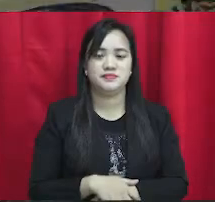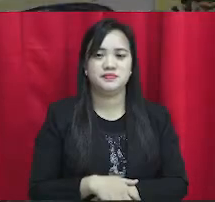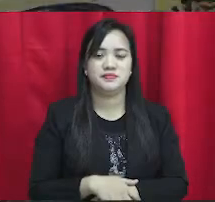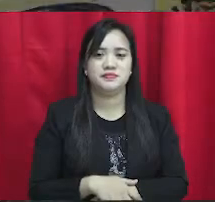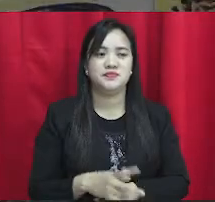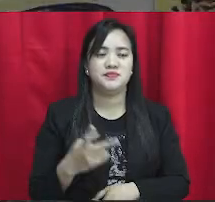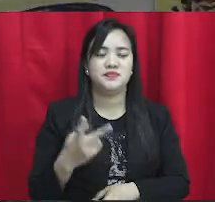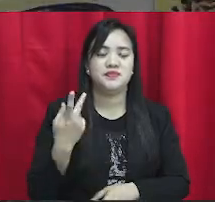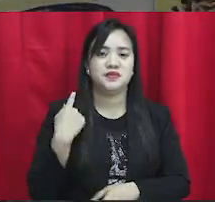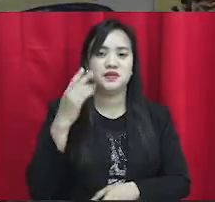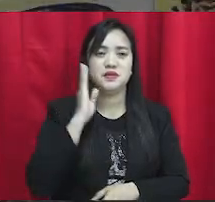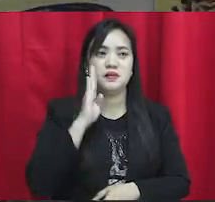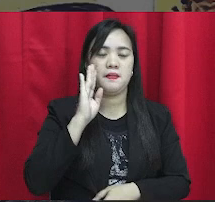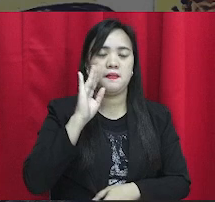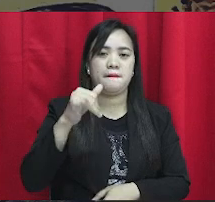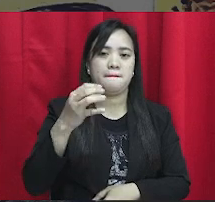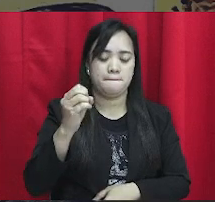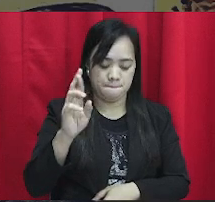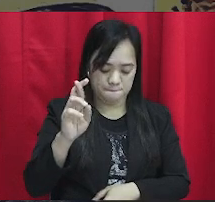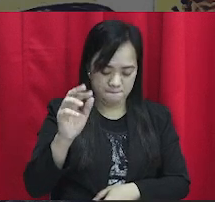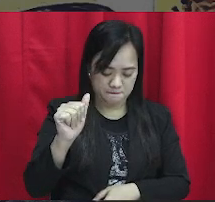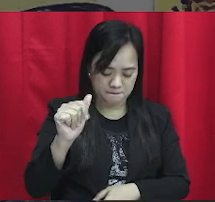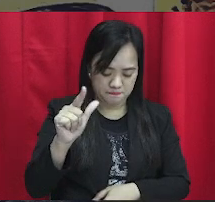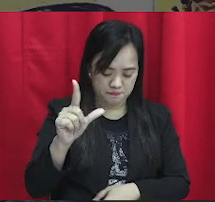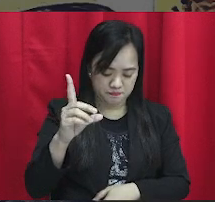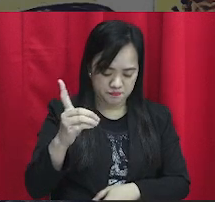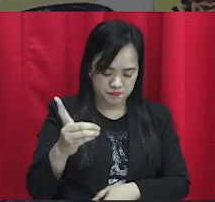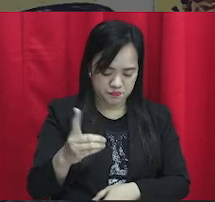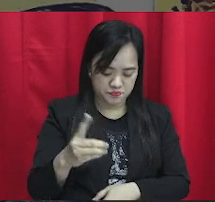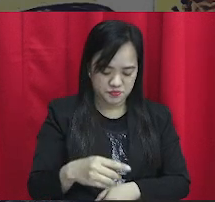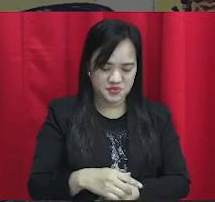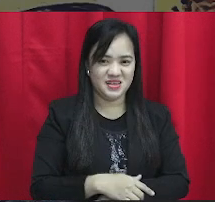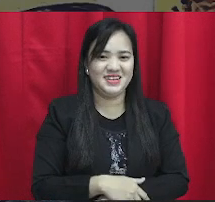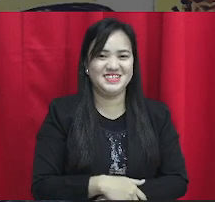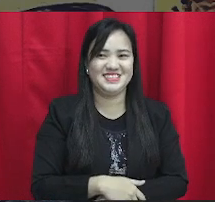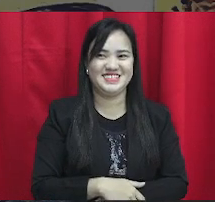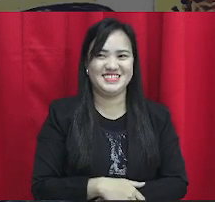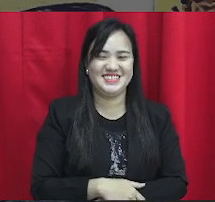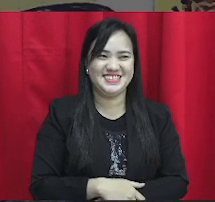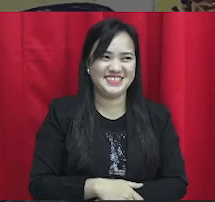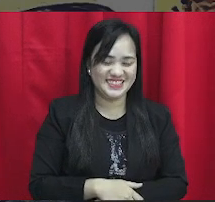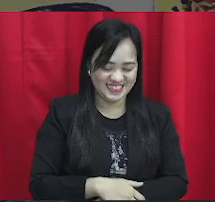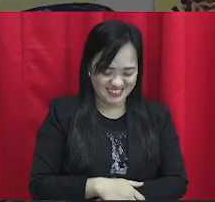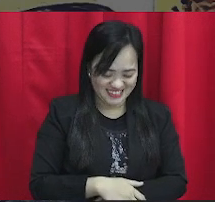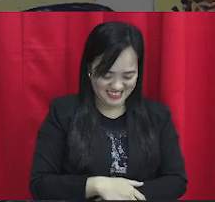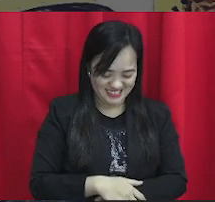Yan. Sir Joral, nasa na kayo ngayon? Nandiyan ka ba sa kanto? Nasagasaan ka ng tricycle?